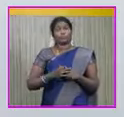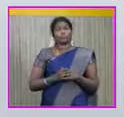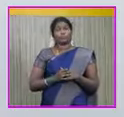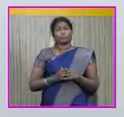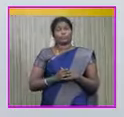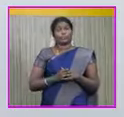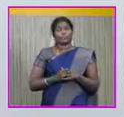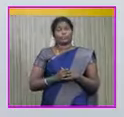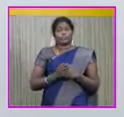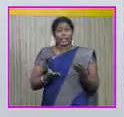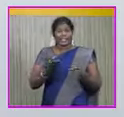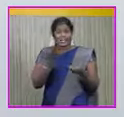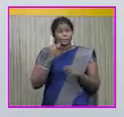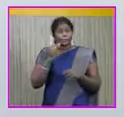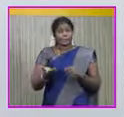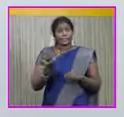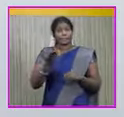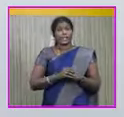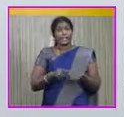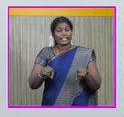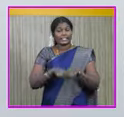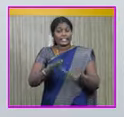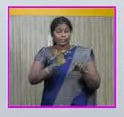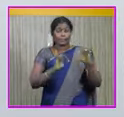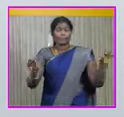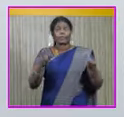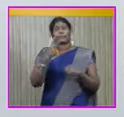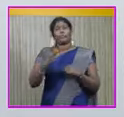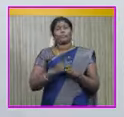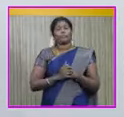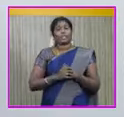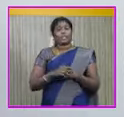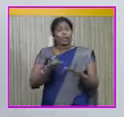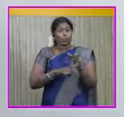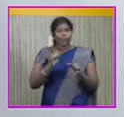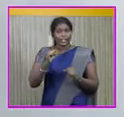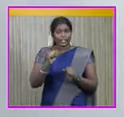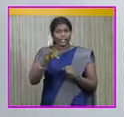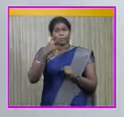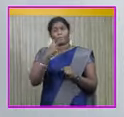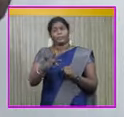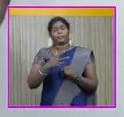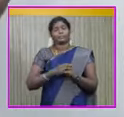1 மற்றும் 3 அந்த மதிப்புகளை வந்து நம்ம என்ன பண்ணுறோம்? ஈக்குவேட் பண்ண போகிறோம், சமப்படுத்தி ஒய் என்னன்னு பார்க்க போகிறோம்.